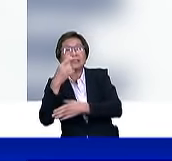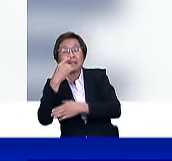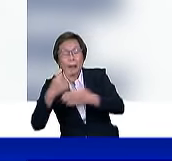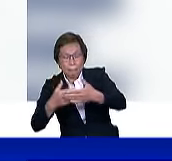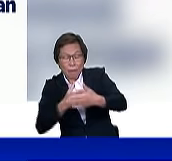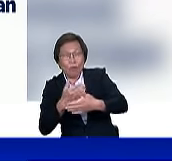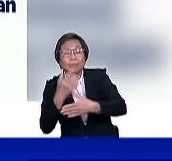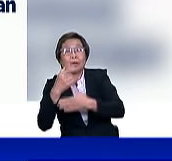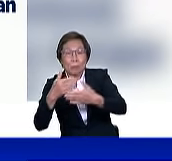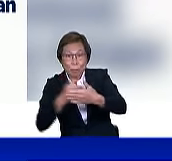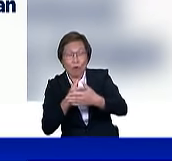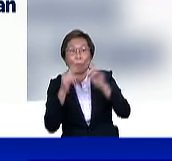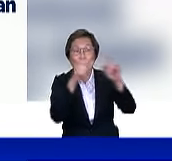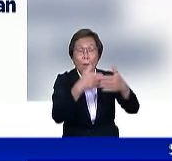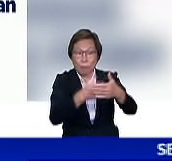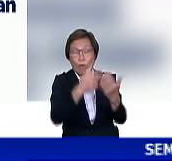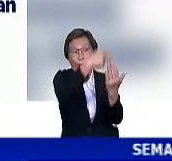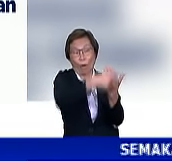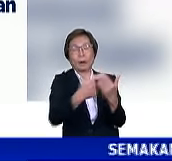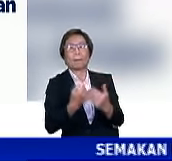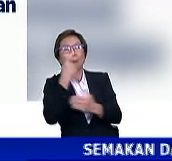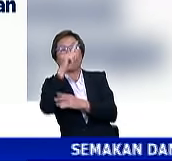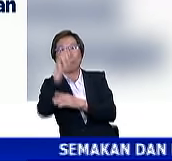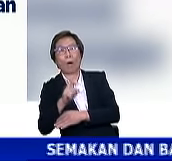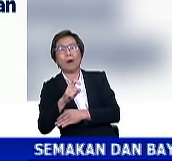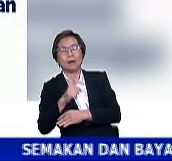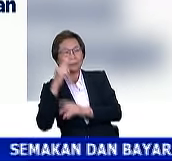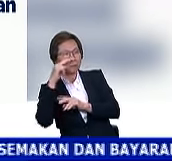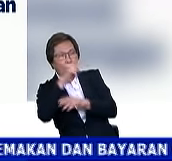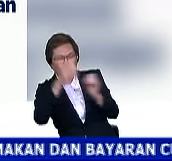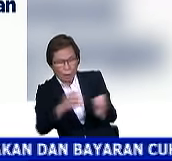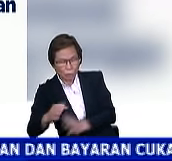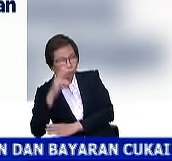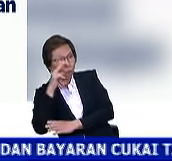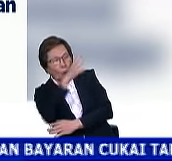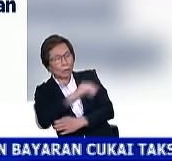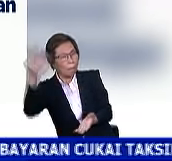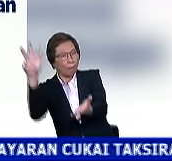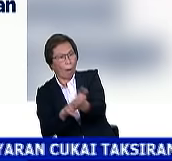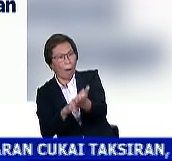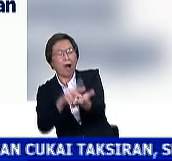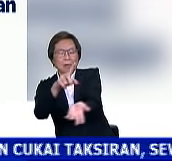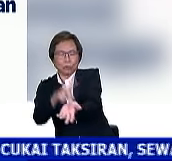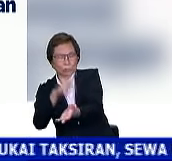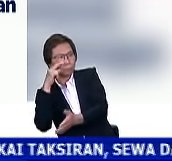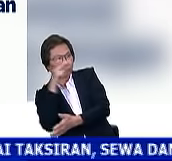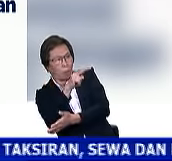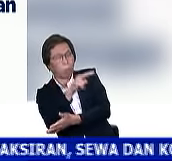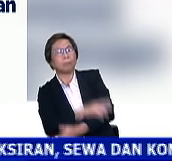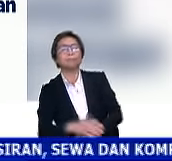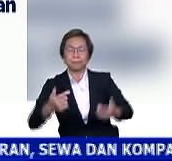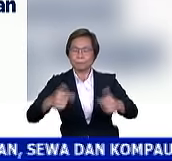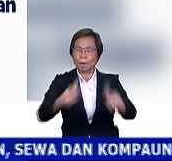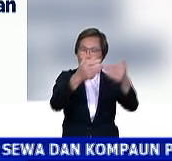menggunakan kit ujian kendiri sebelum hadir dengan disaksikan penganjur atau pengesahan daripada pengamal perubatan. Turut